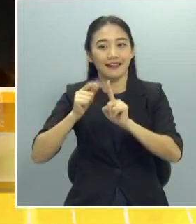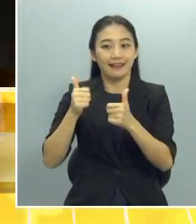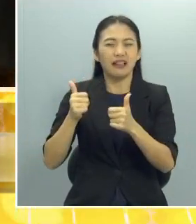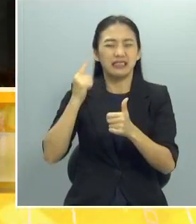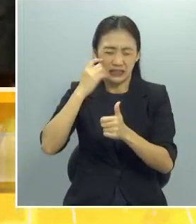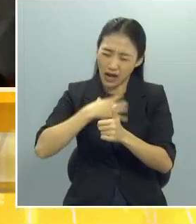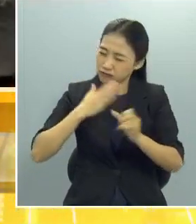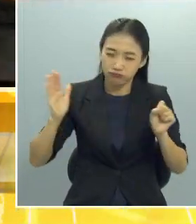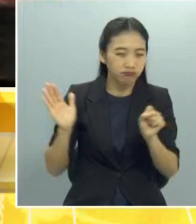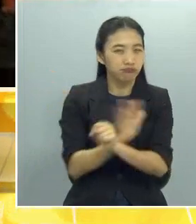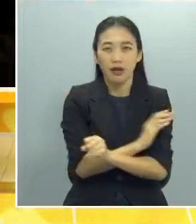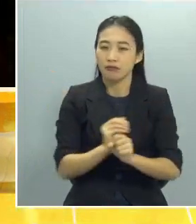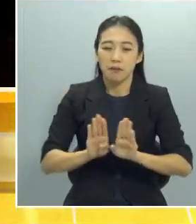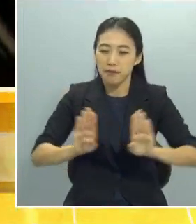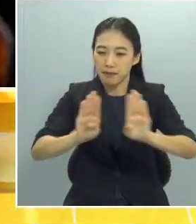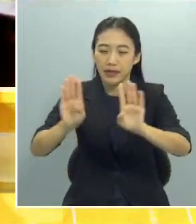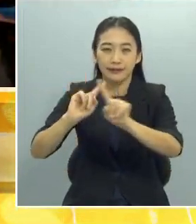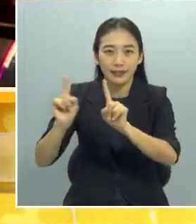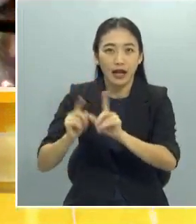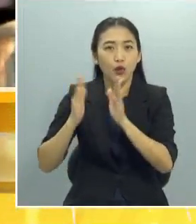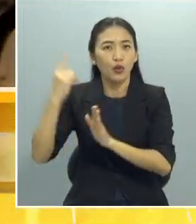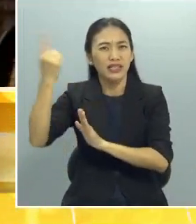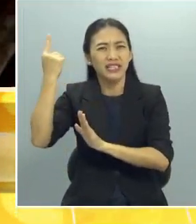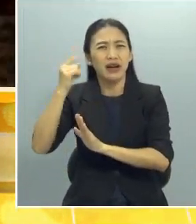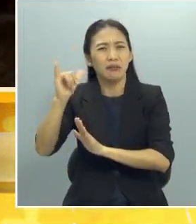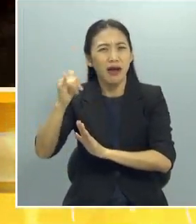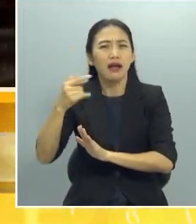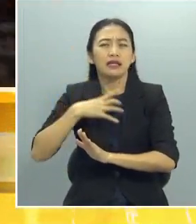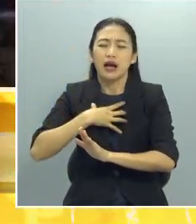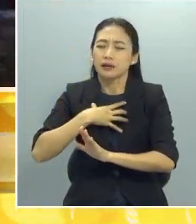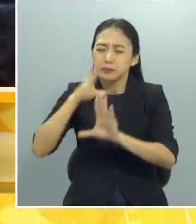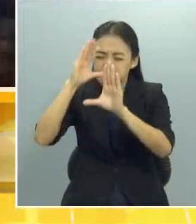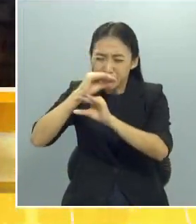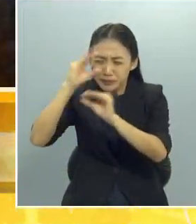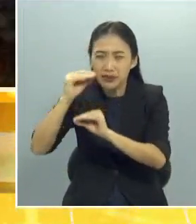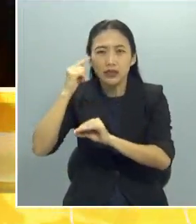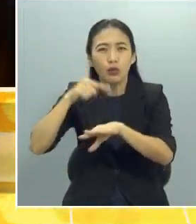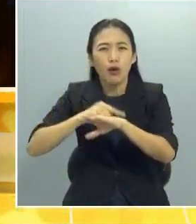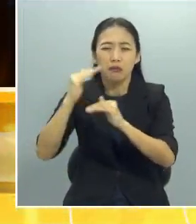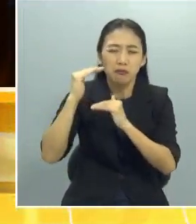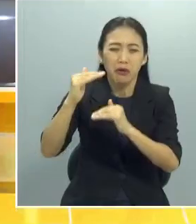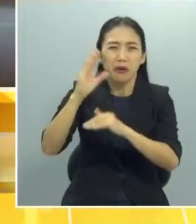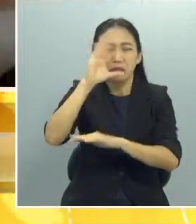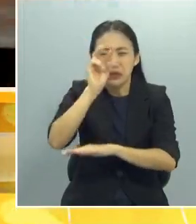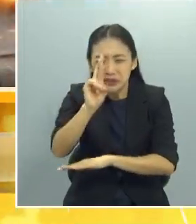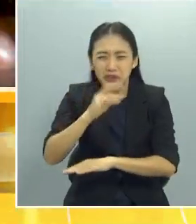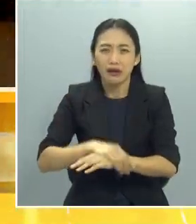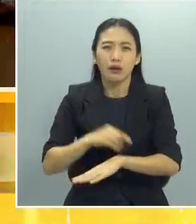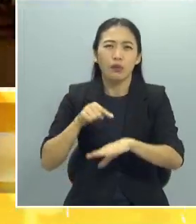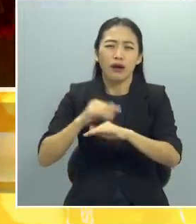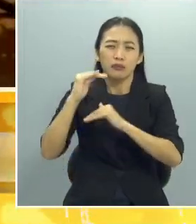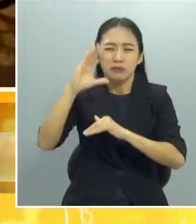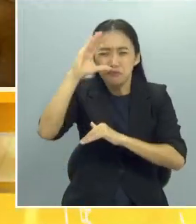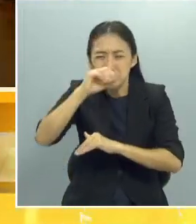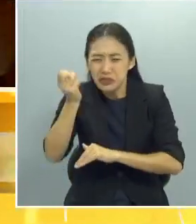พฤติกรรมนักท่องเที่ยวก็ต้องการจะเที่ยวในยามค่ำคืนไม่มีข้อกำหนดเรื่องเวลามากจนเกินไปขณะที่ผู้ที่คัดค้าน